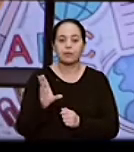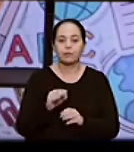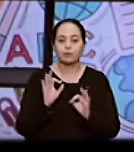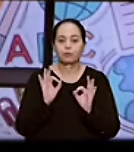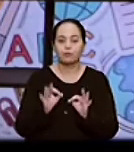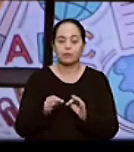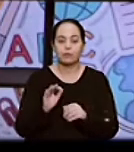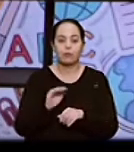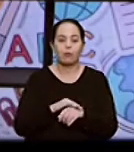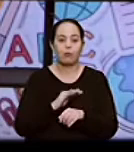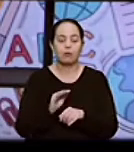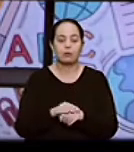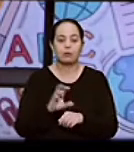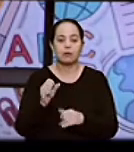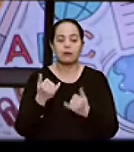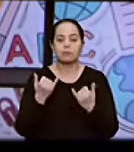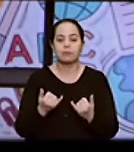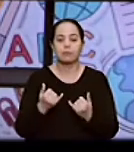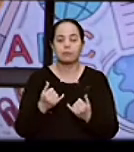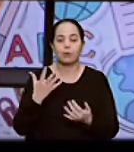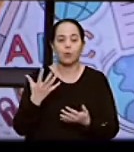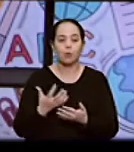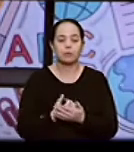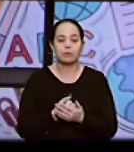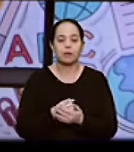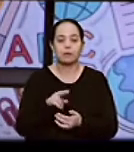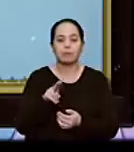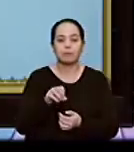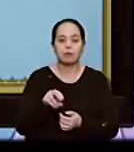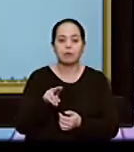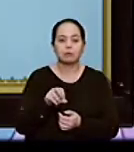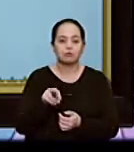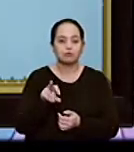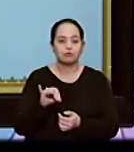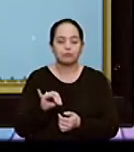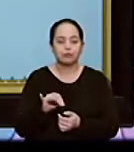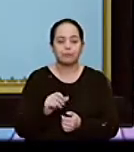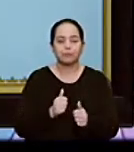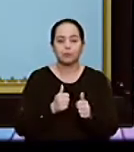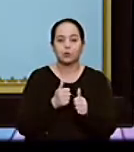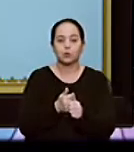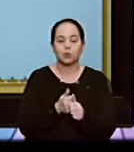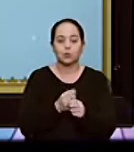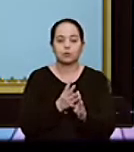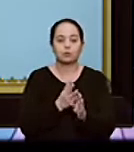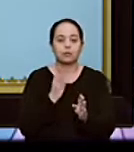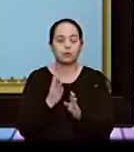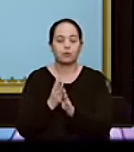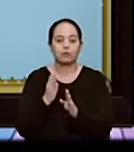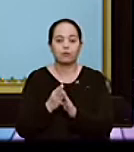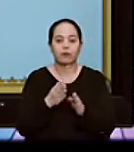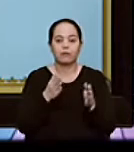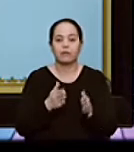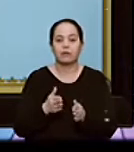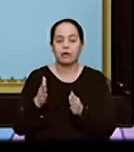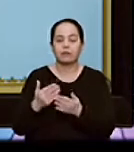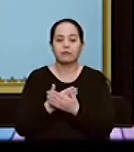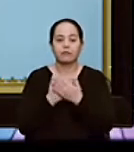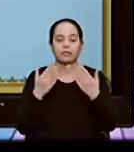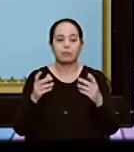верно? Молодцы! А теперь определяем падежи. Друг за дружкой вытянувшись в ряд, в